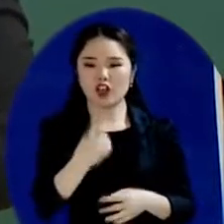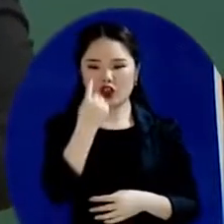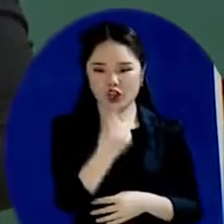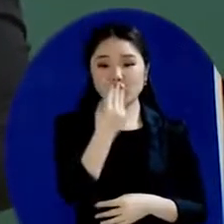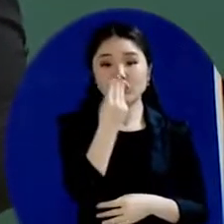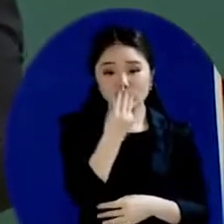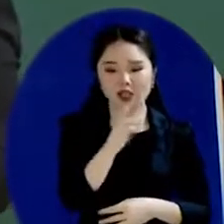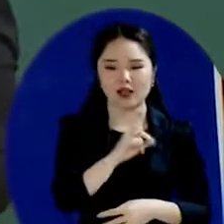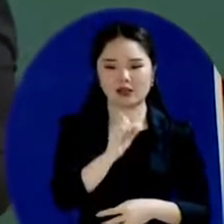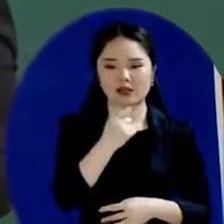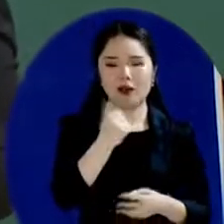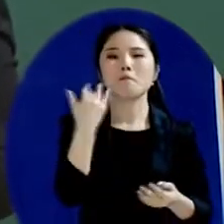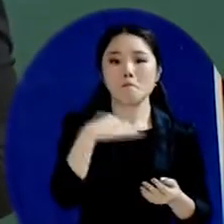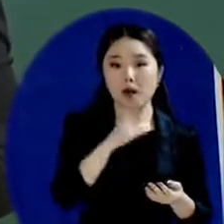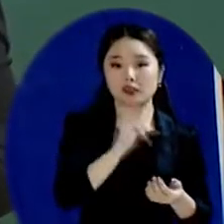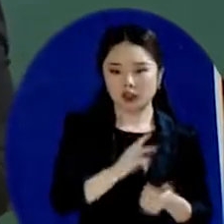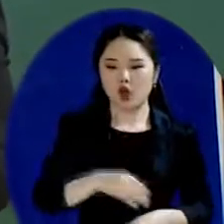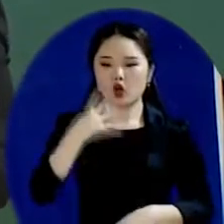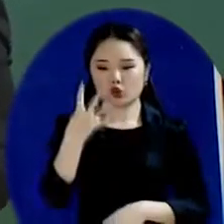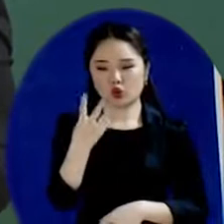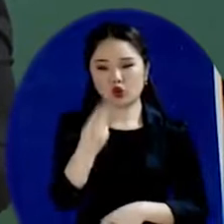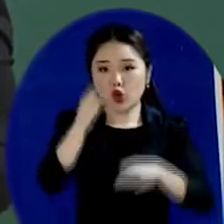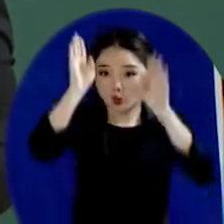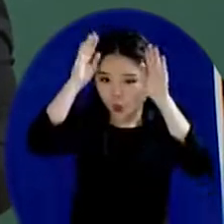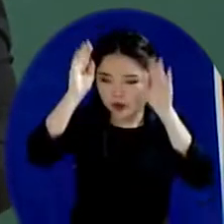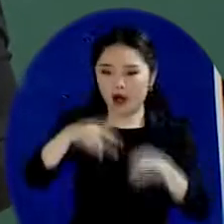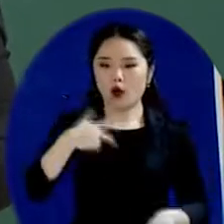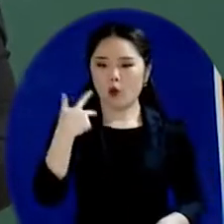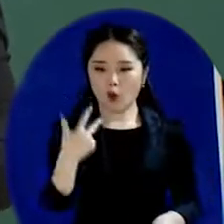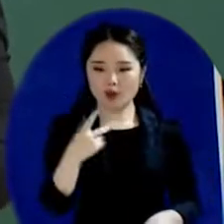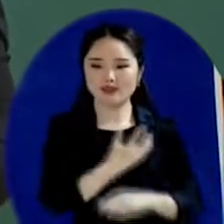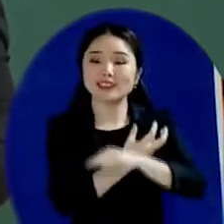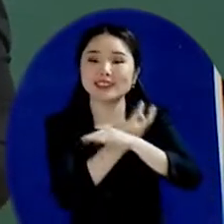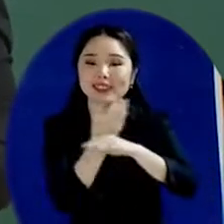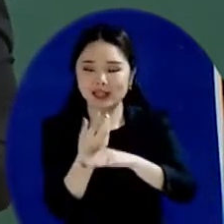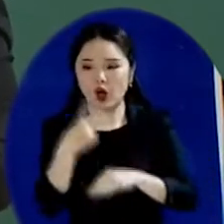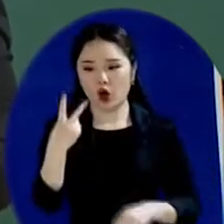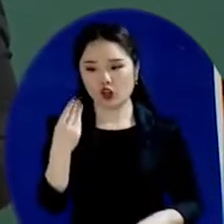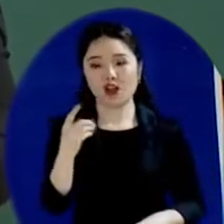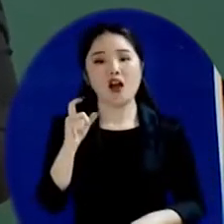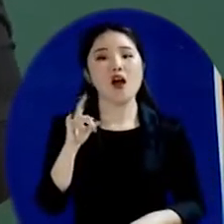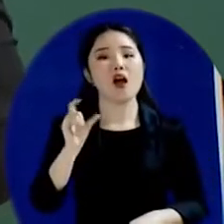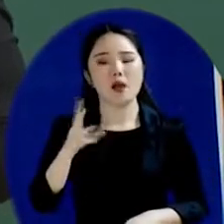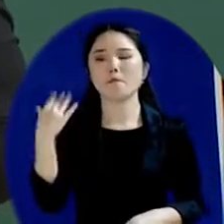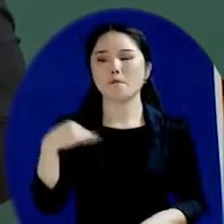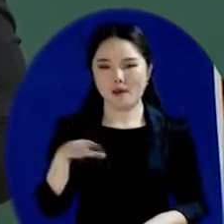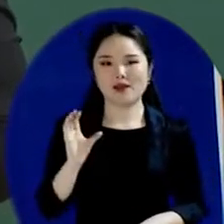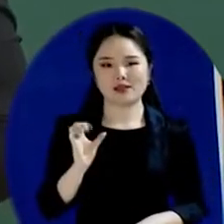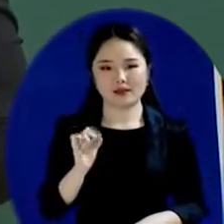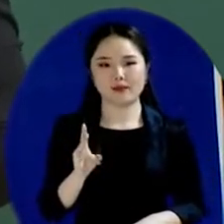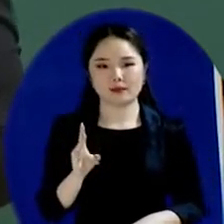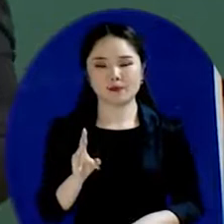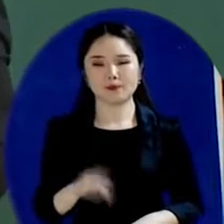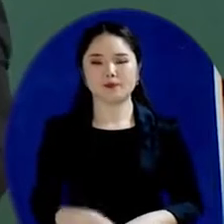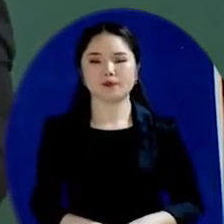байжээ. 4 ширхэг туулай, 3 ширхэг зараа 2 ширхэг хэрэм байсан байна.